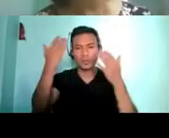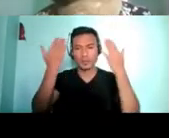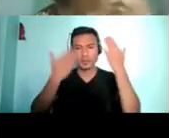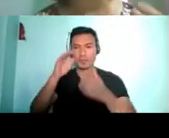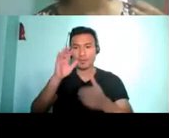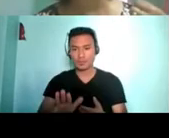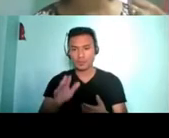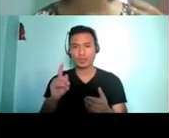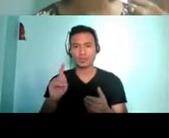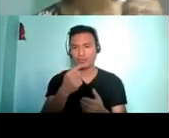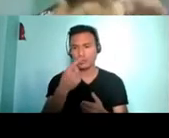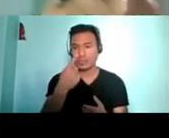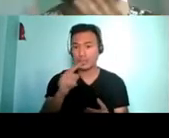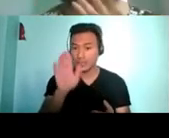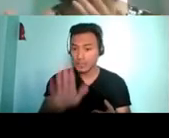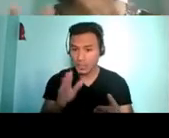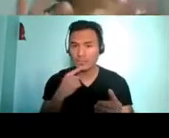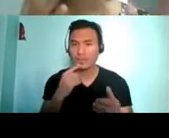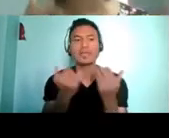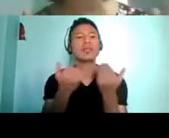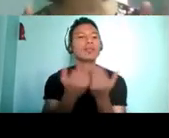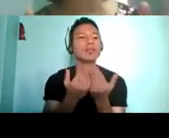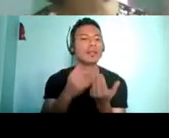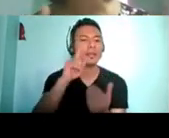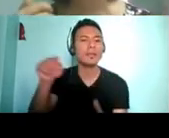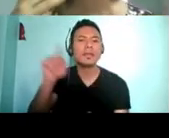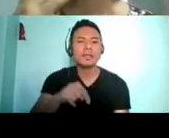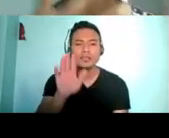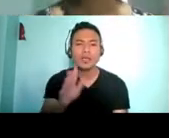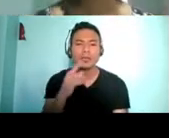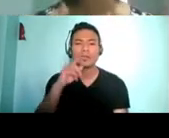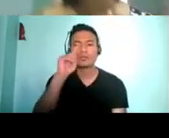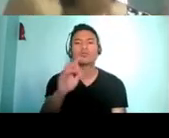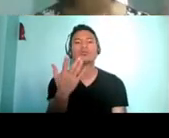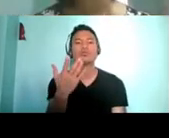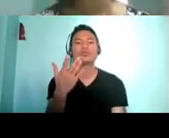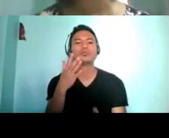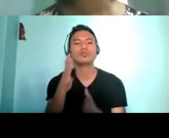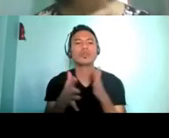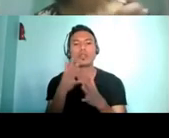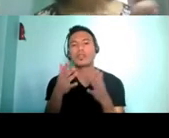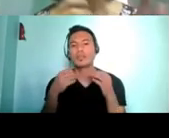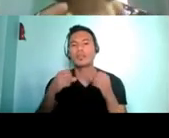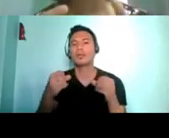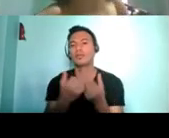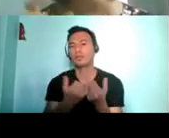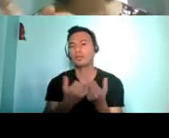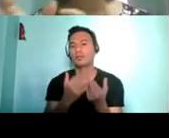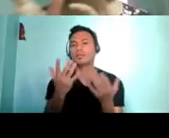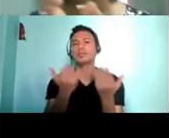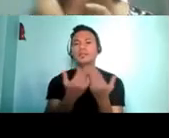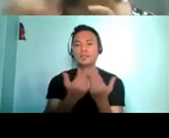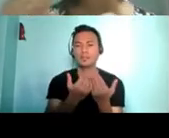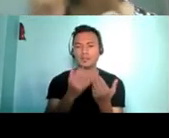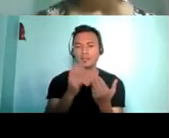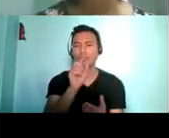कुनै सङ्केत ठिक छ भन्दाखेरि के गर्ने, अथवा मलाई बेठिक छ भन्दाखेरि कस्तो सङ्केत प्रयोग गर्ने, के गर्ने, कोड ल्याङ्ग्वेज